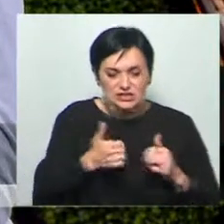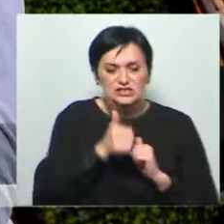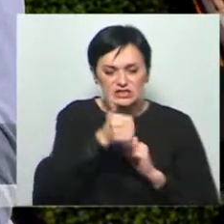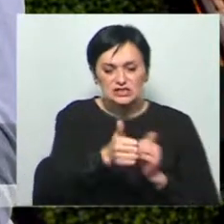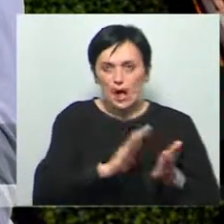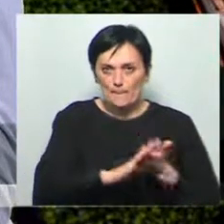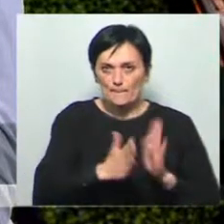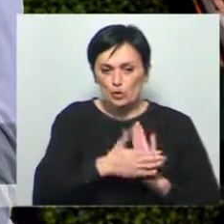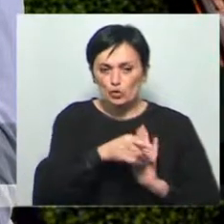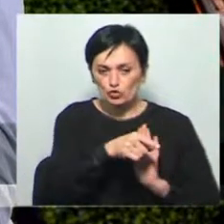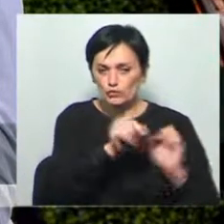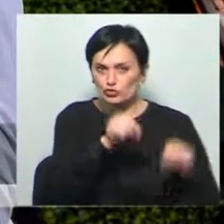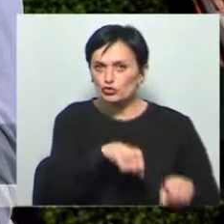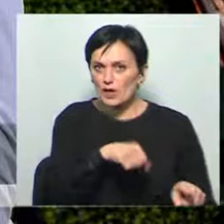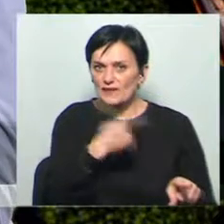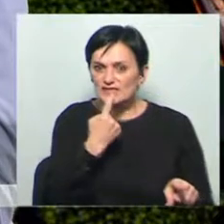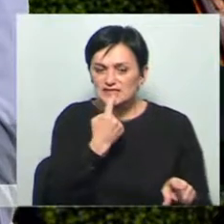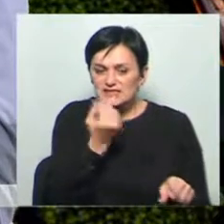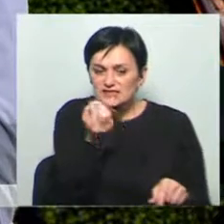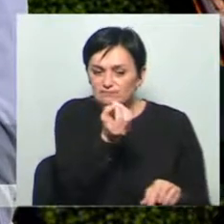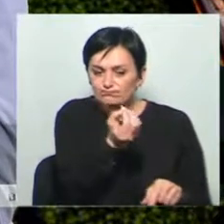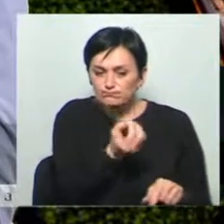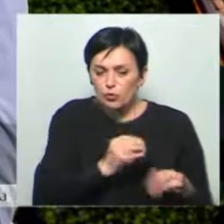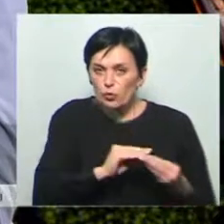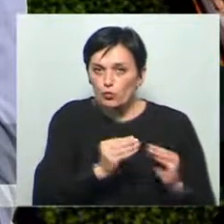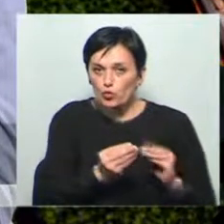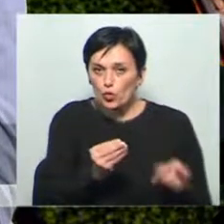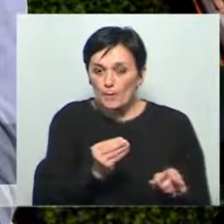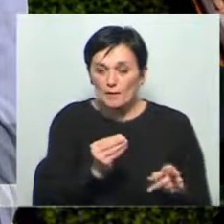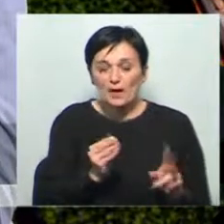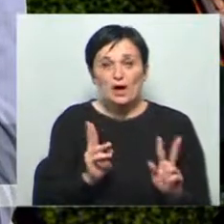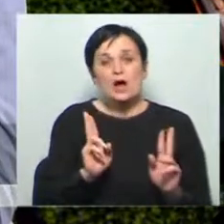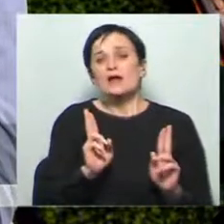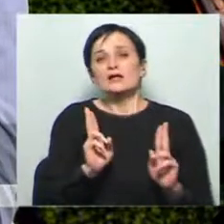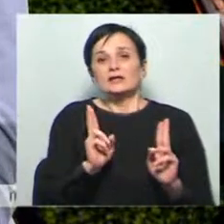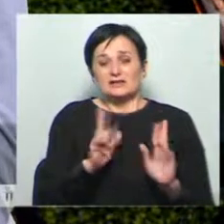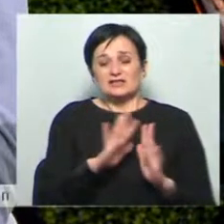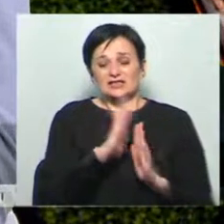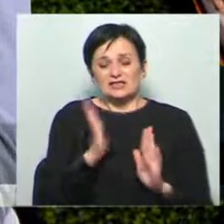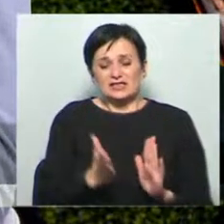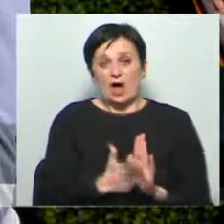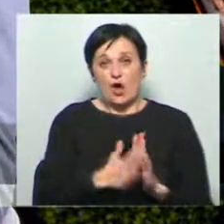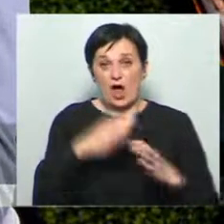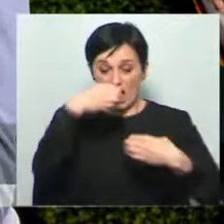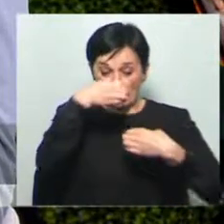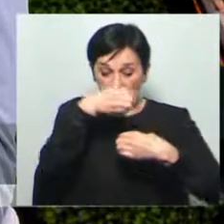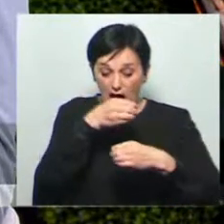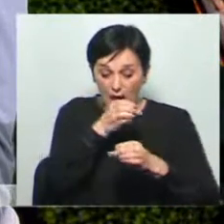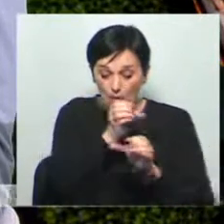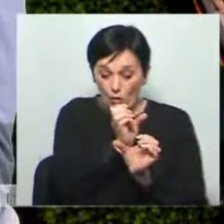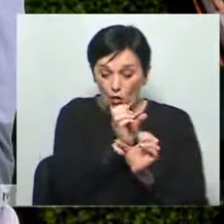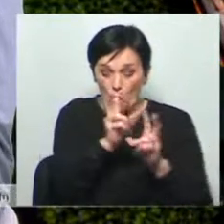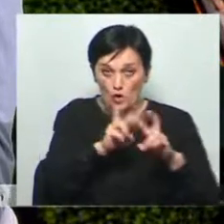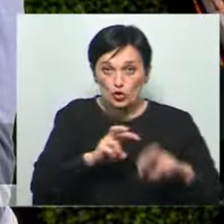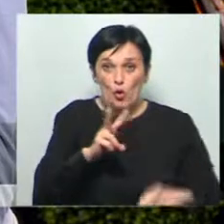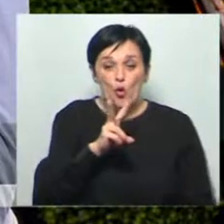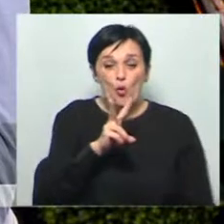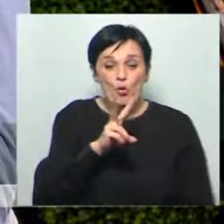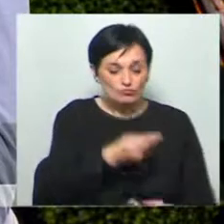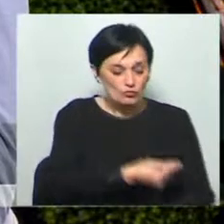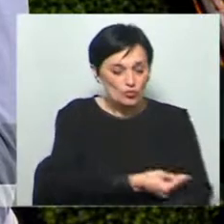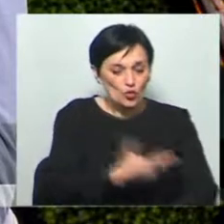რომ ადამიანს ჰქონდეს სისხლის შედედების პრობლემა. სტანდარტულ, ანუ ლაბორატორიულ კვლევებში, მაგალითად